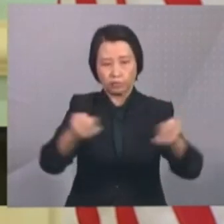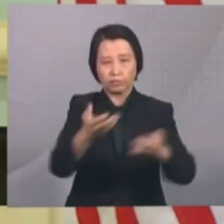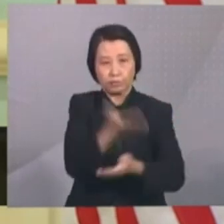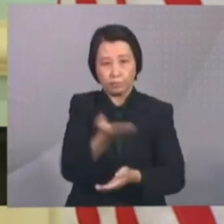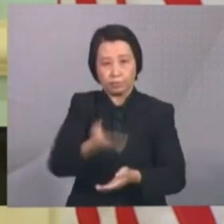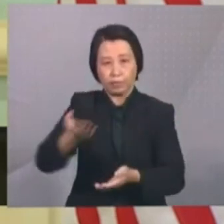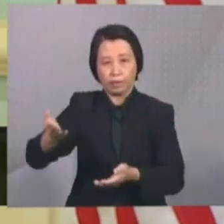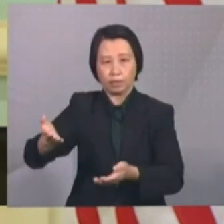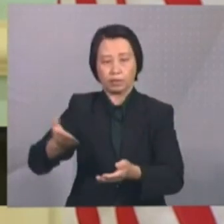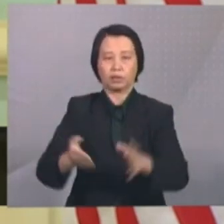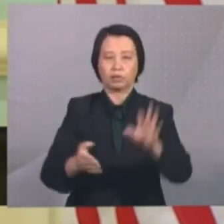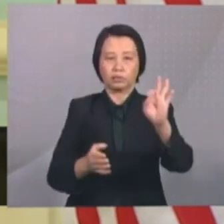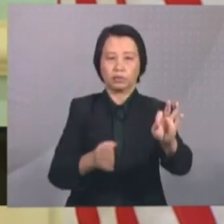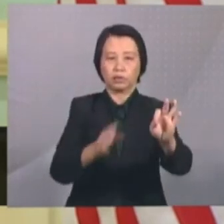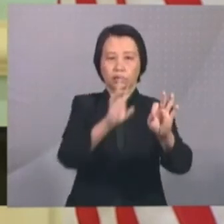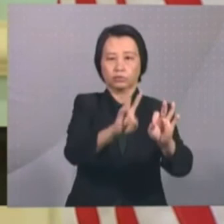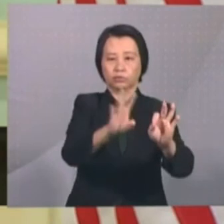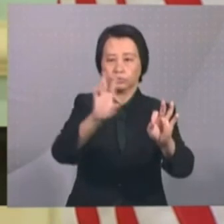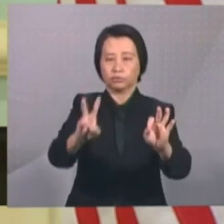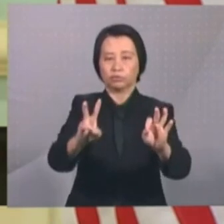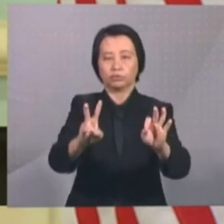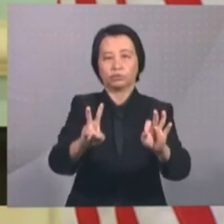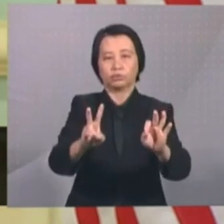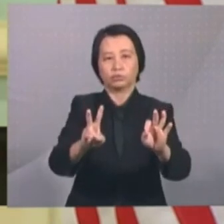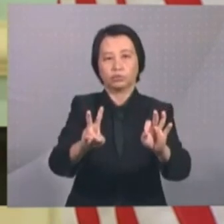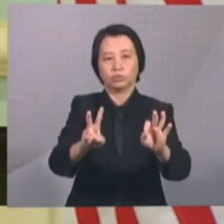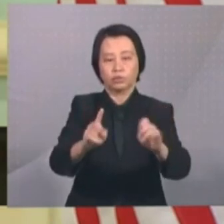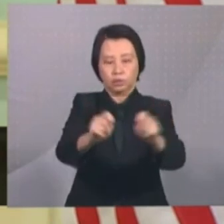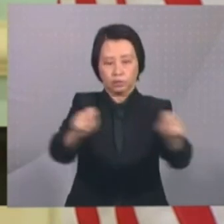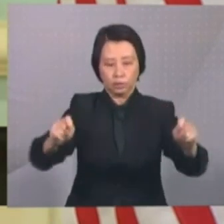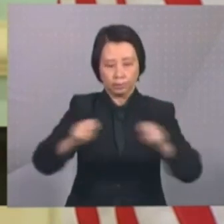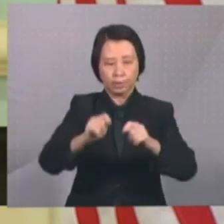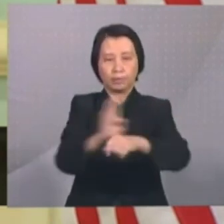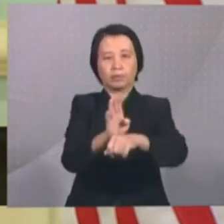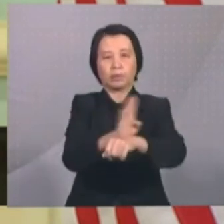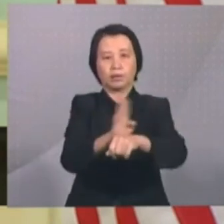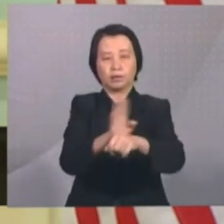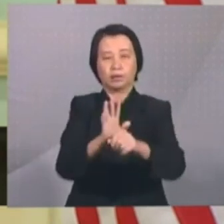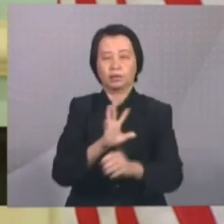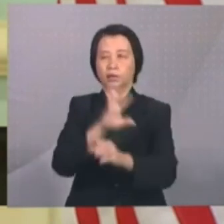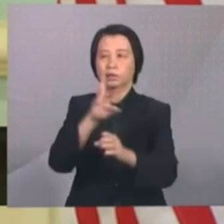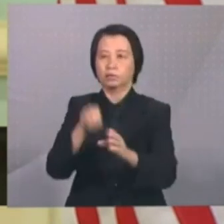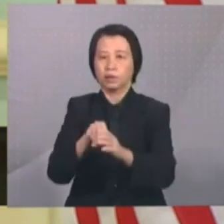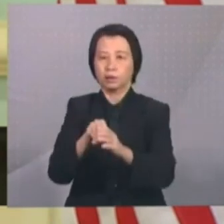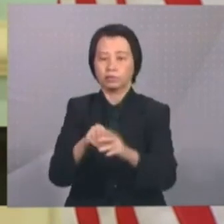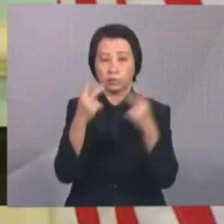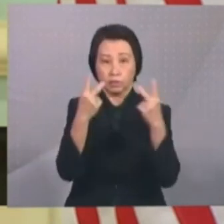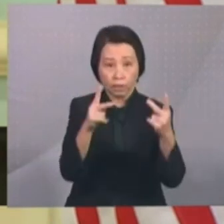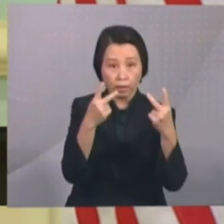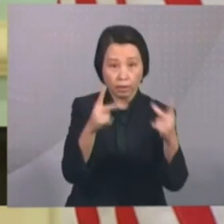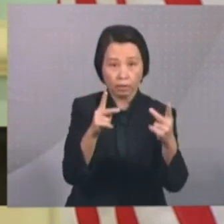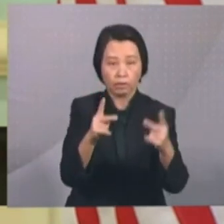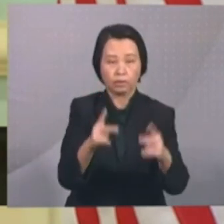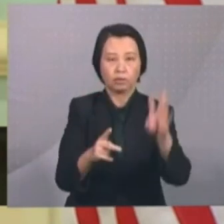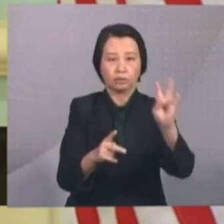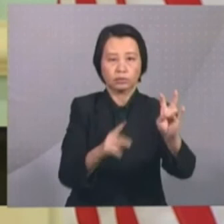di 977 premis perniagaan termasuk perincit